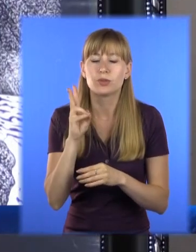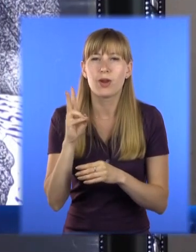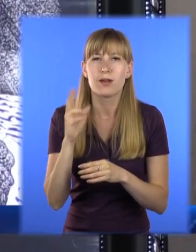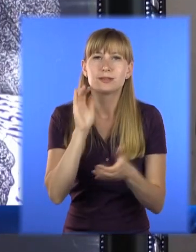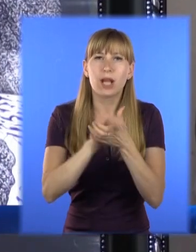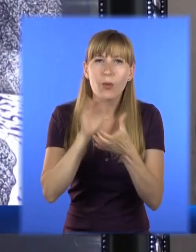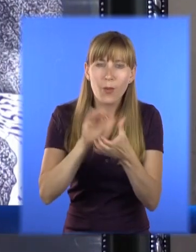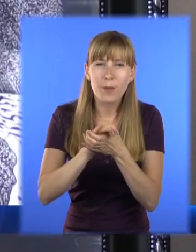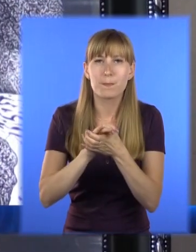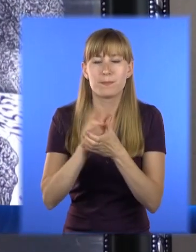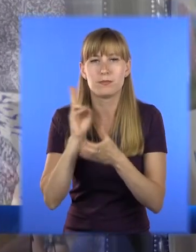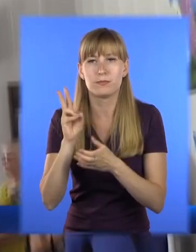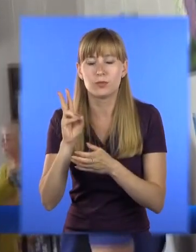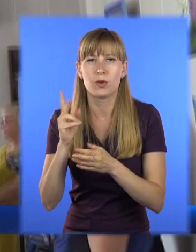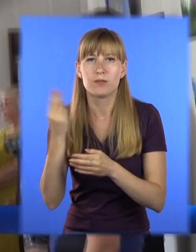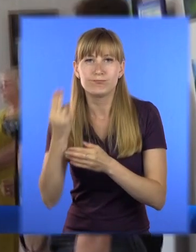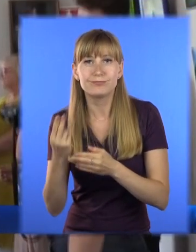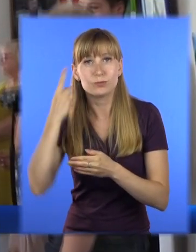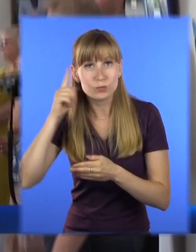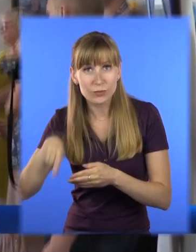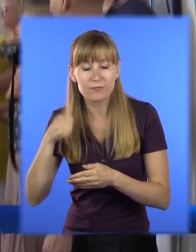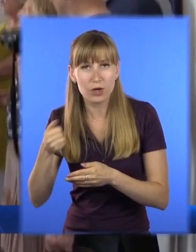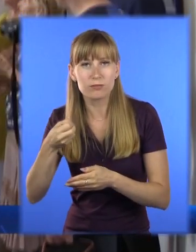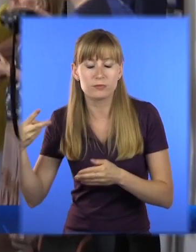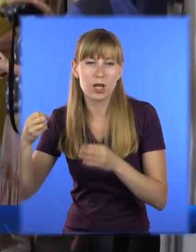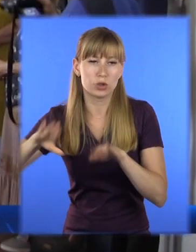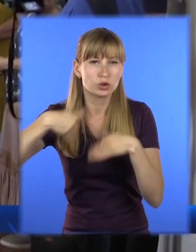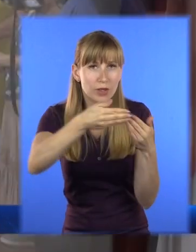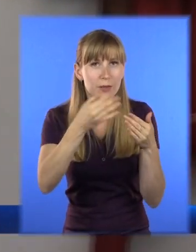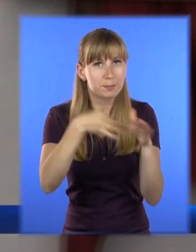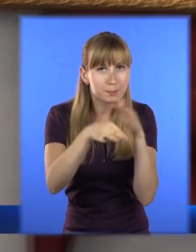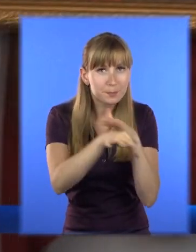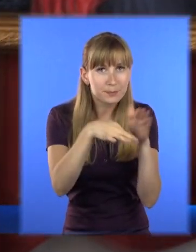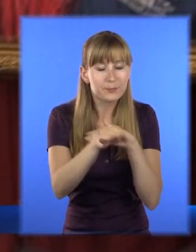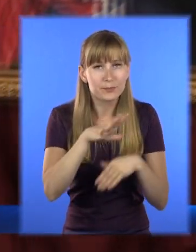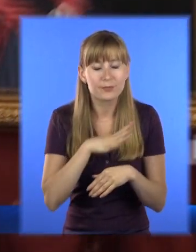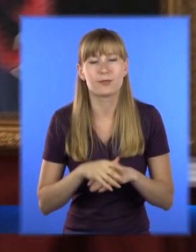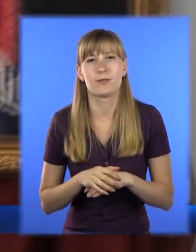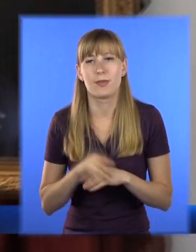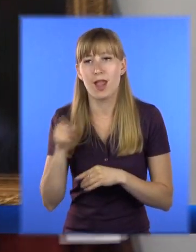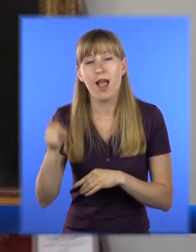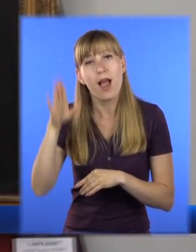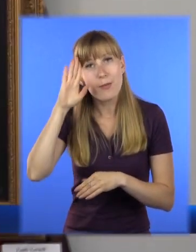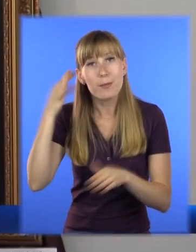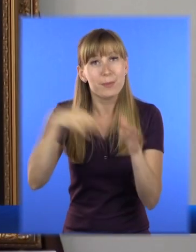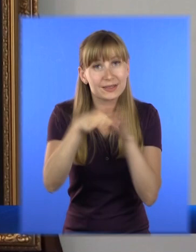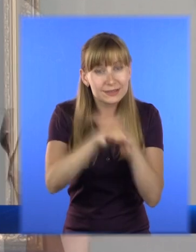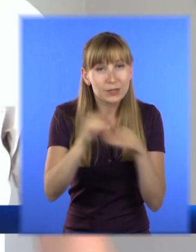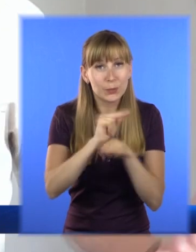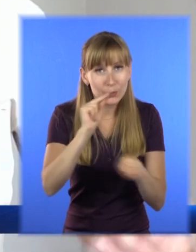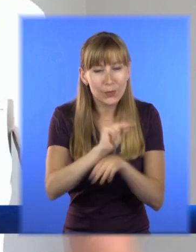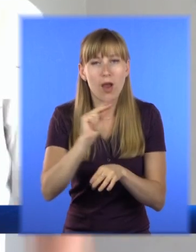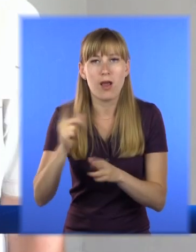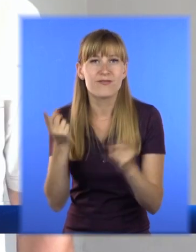Особлива картина була створена завдяки порадам та підтримці відомого майстра Василя Пілки. На жаль, він не зміг завітати на відкриття виставки особисто, але